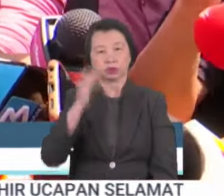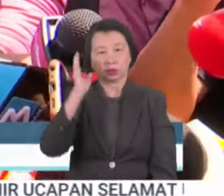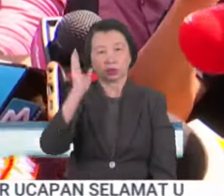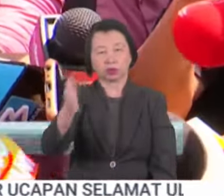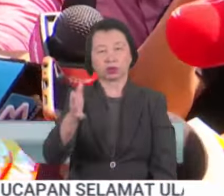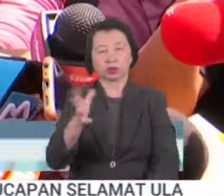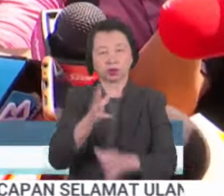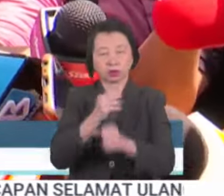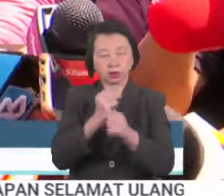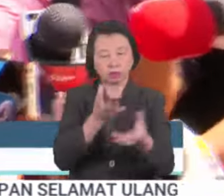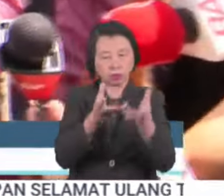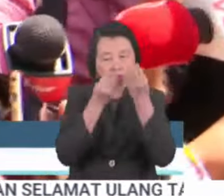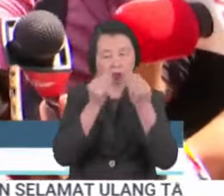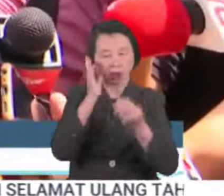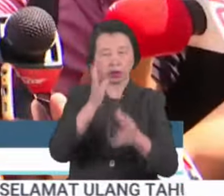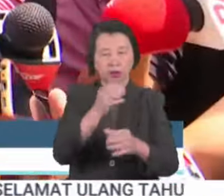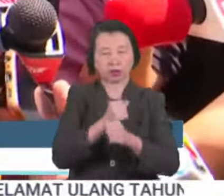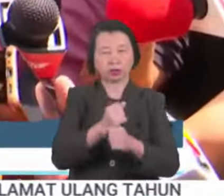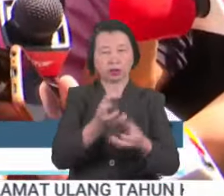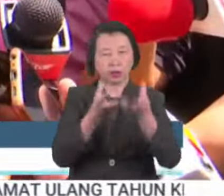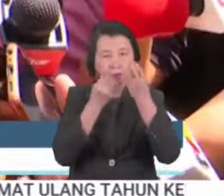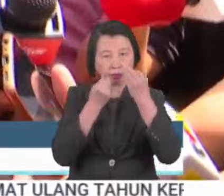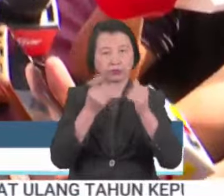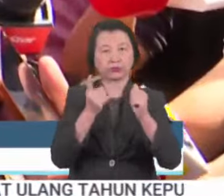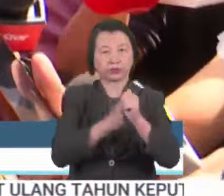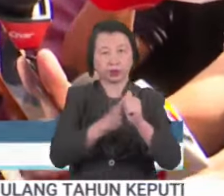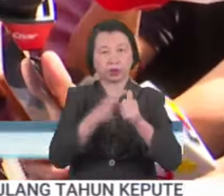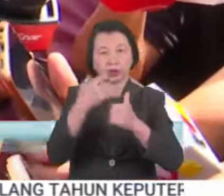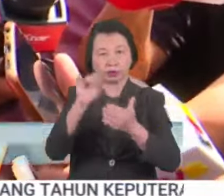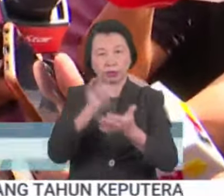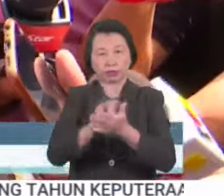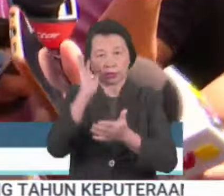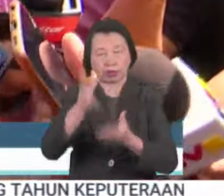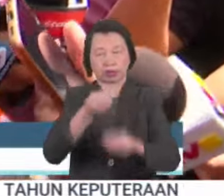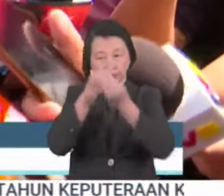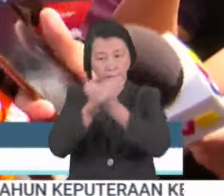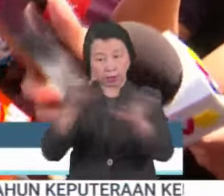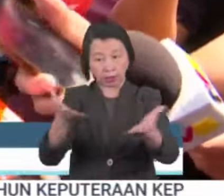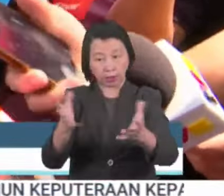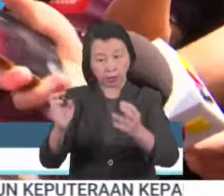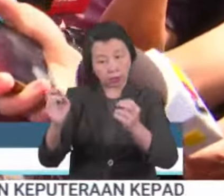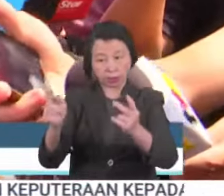Saya akan dapatkan maklumat dulu. Saya akan dapat maklumat dulu. Lepas itu kita akan maklumkan.